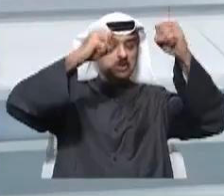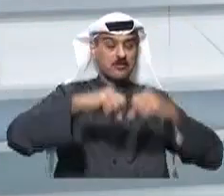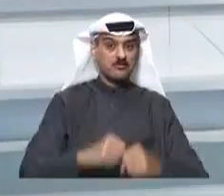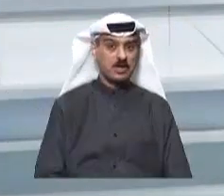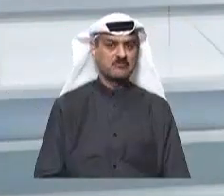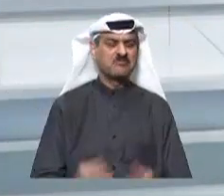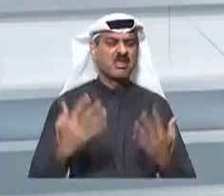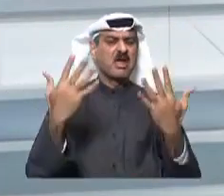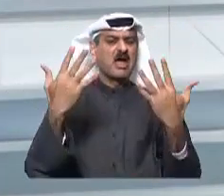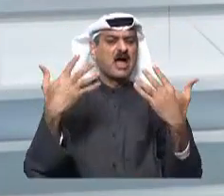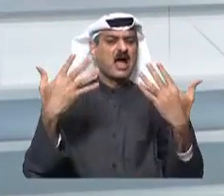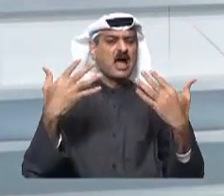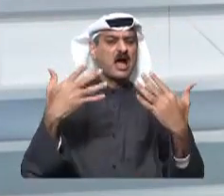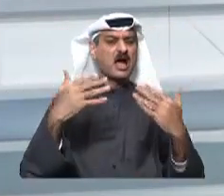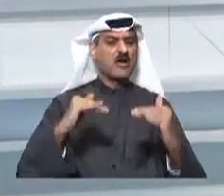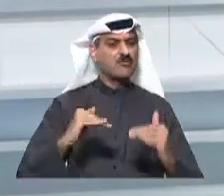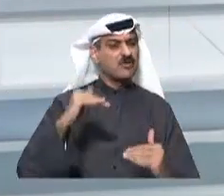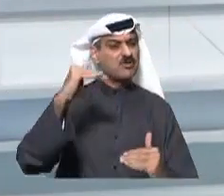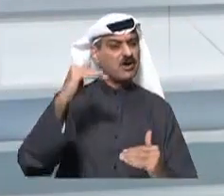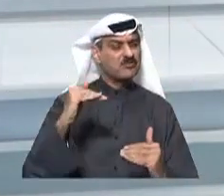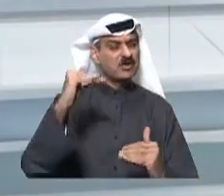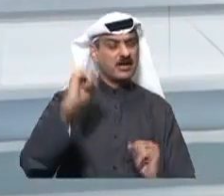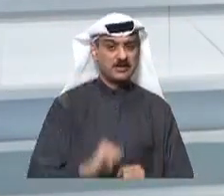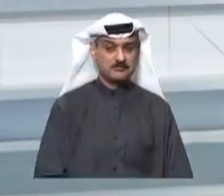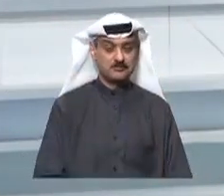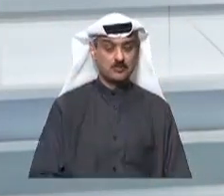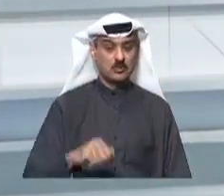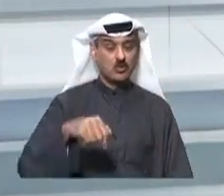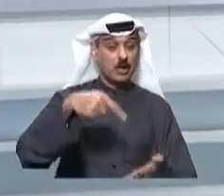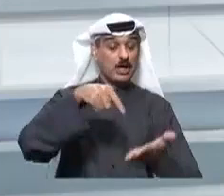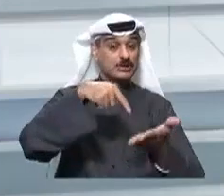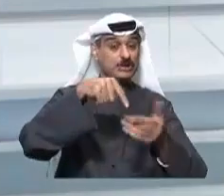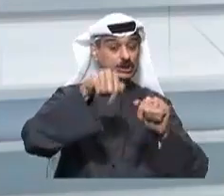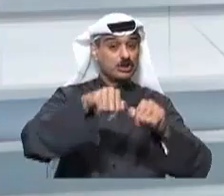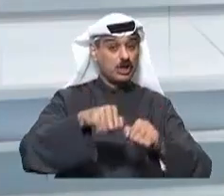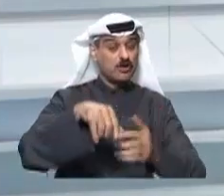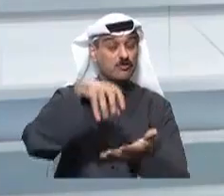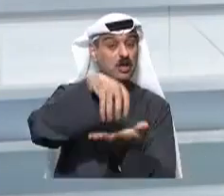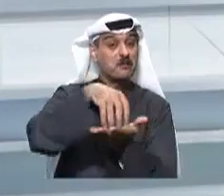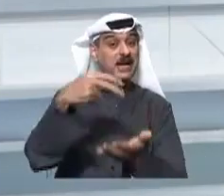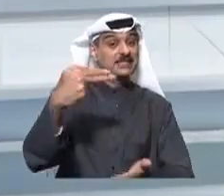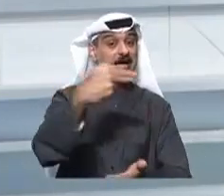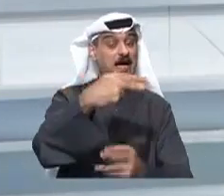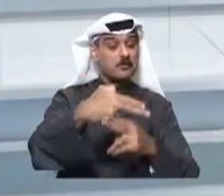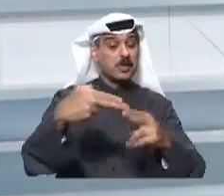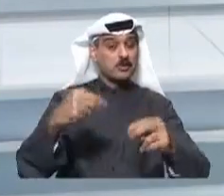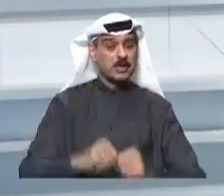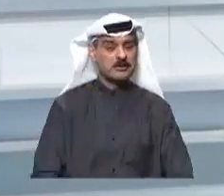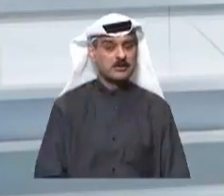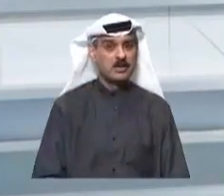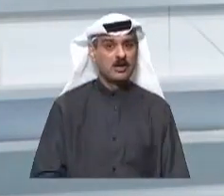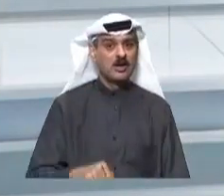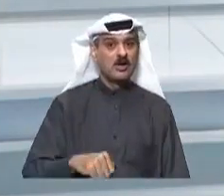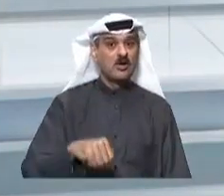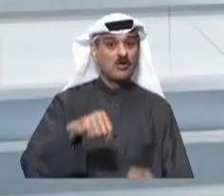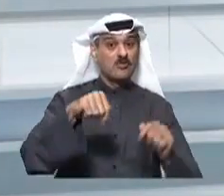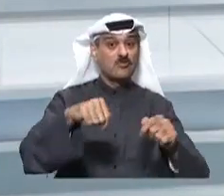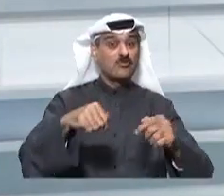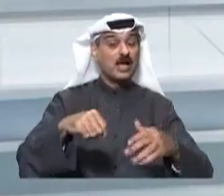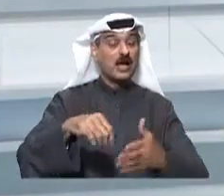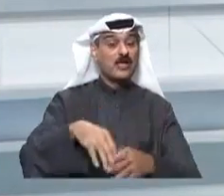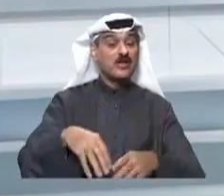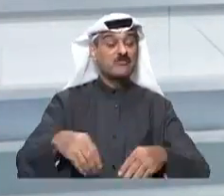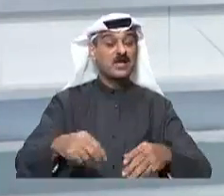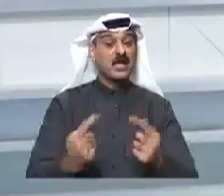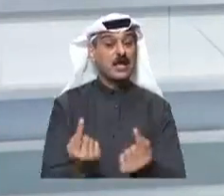كانت خفيفة الكميات، وسجلت كمياتها في المناطق الغربية وتحديدا في مزرعة الأبرق وكذلك في